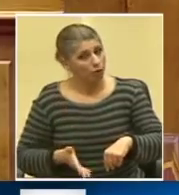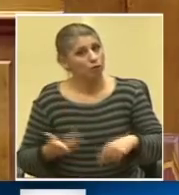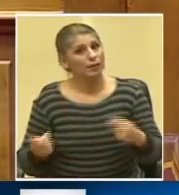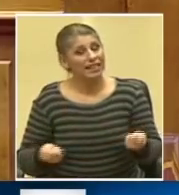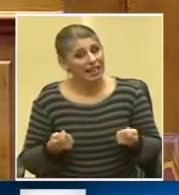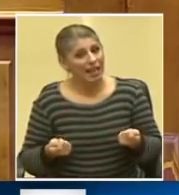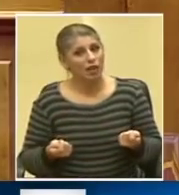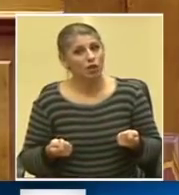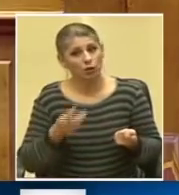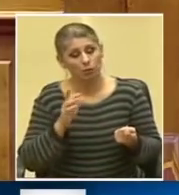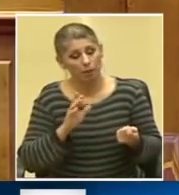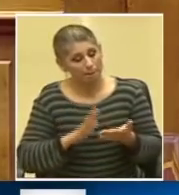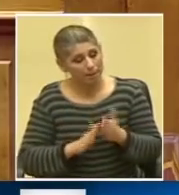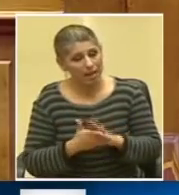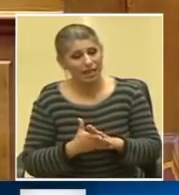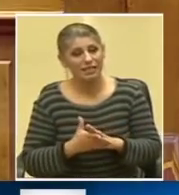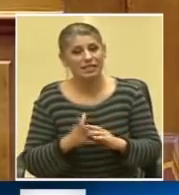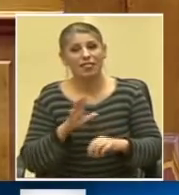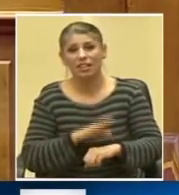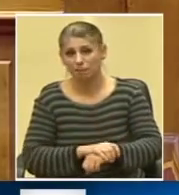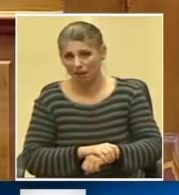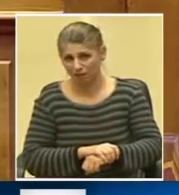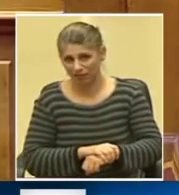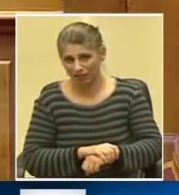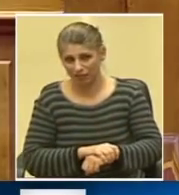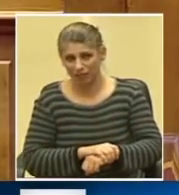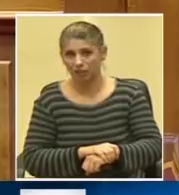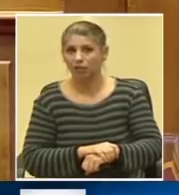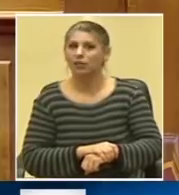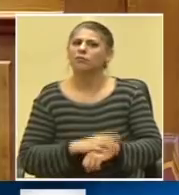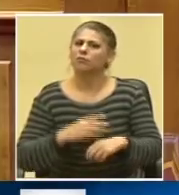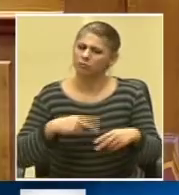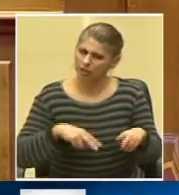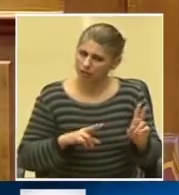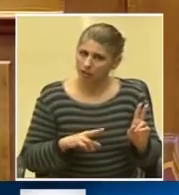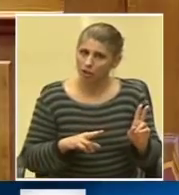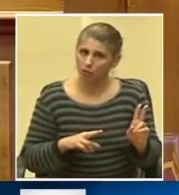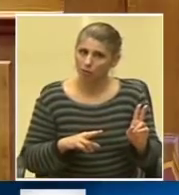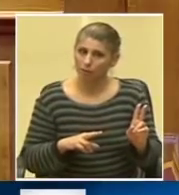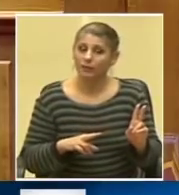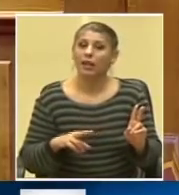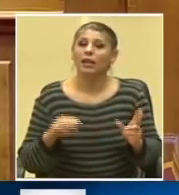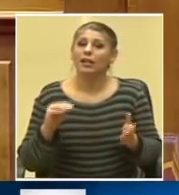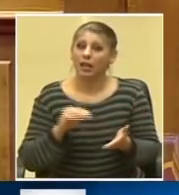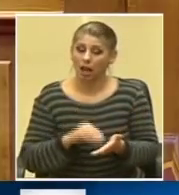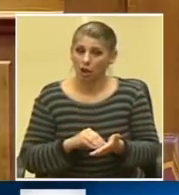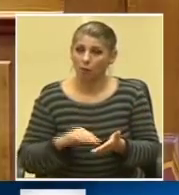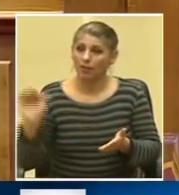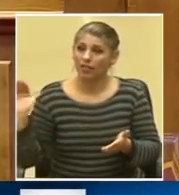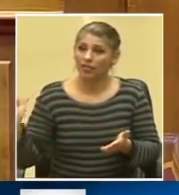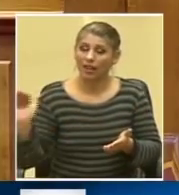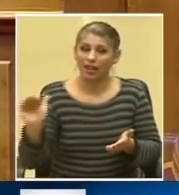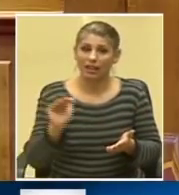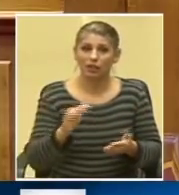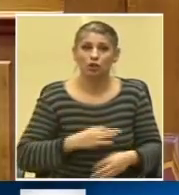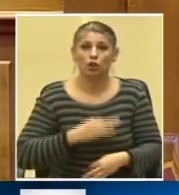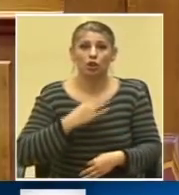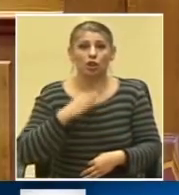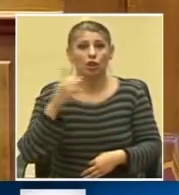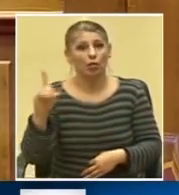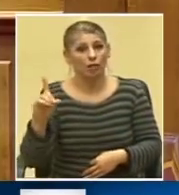κάνουμε πράξη δεσμεύσεις μας και τις υλοποιούμε. Και επίσης θα καλέσω τον κύριο Δένδια